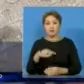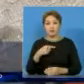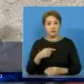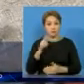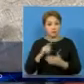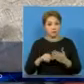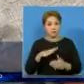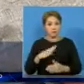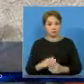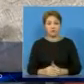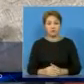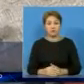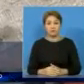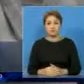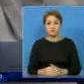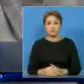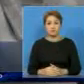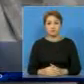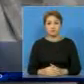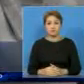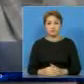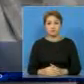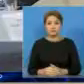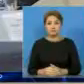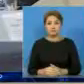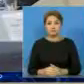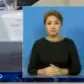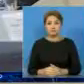сенімі десінен шығып отыр. Гүлнара Жолжанова, Аманжол Айтмағанбетов, Ақтөбе телеарнасы.